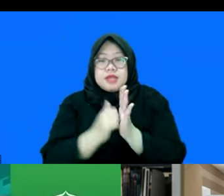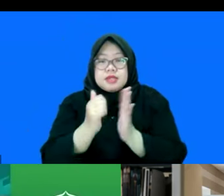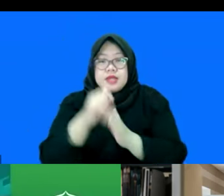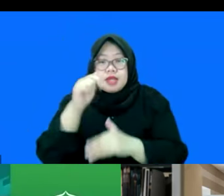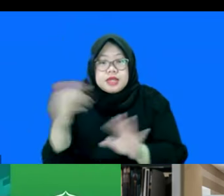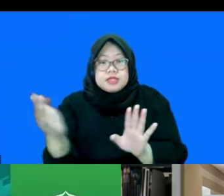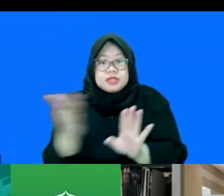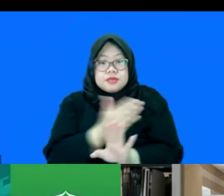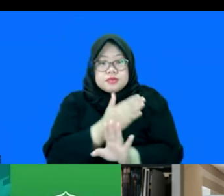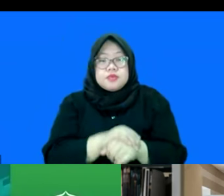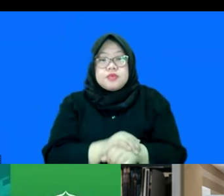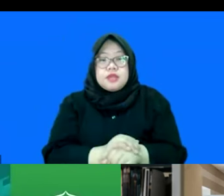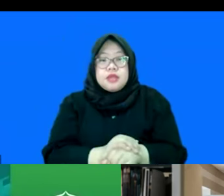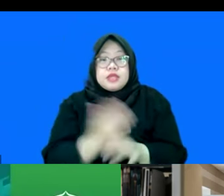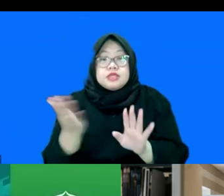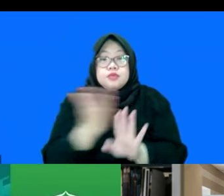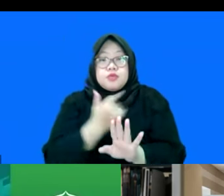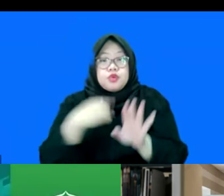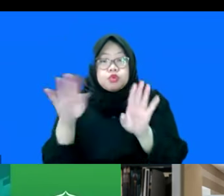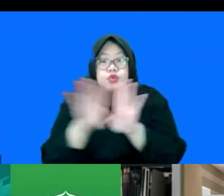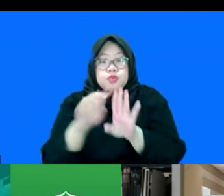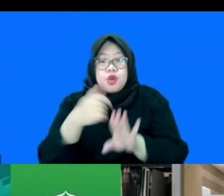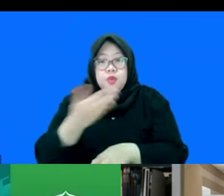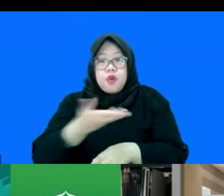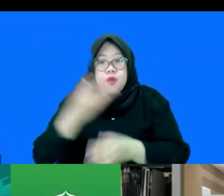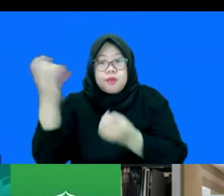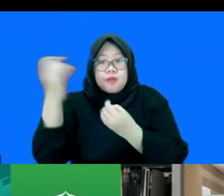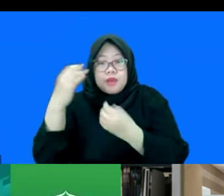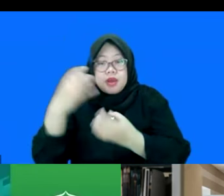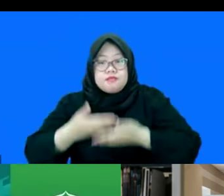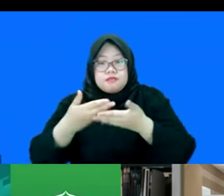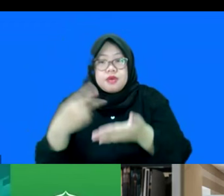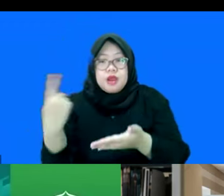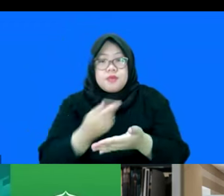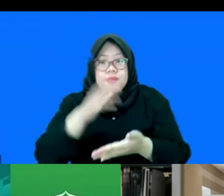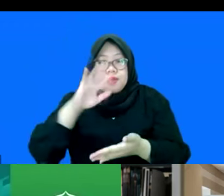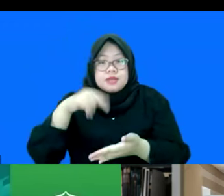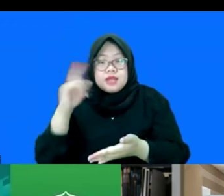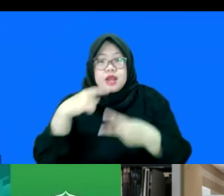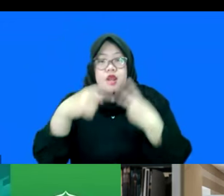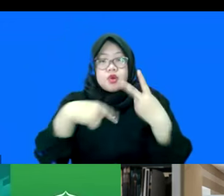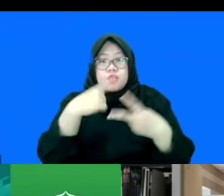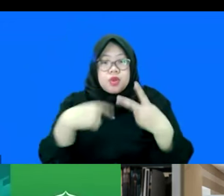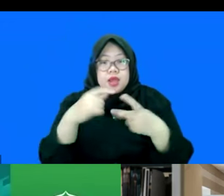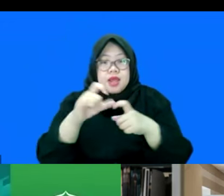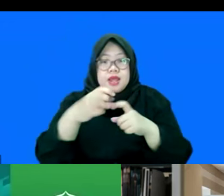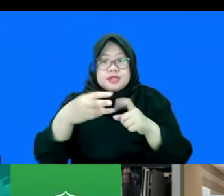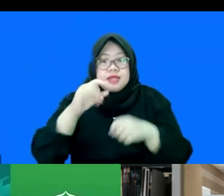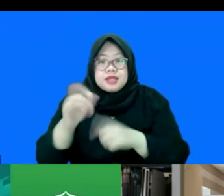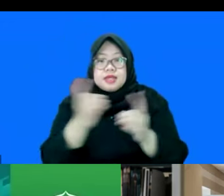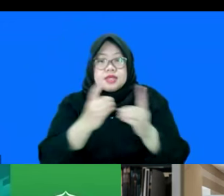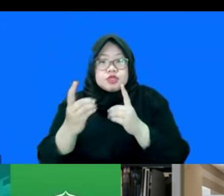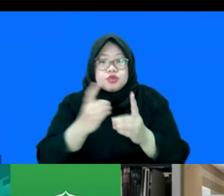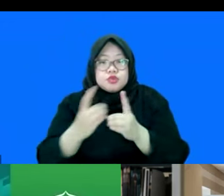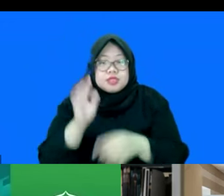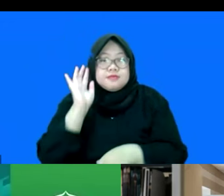Sebelumnya, sebelum saya tutup, saya mau menginformasikan bahwa kami masih memiliki dua seri diskusi lainnya.